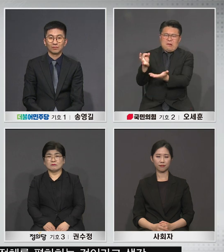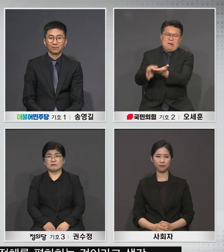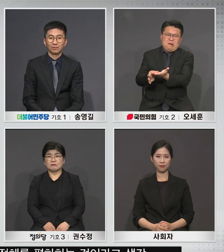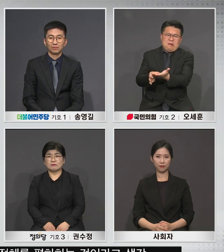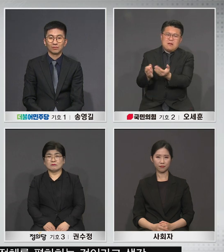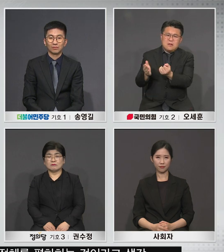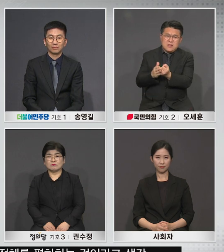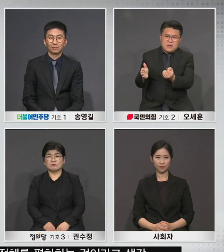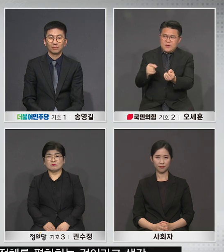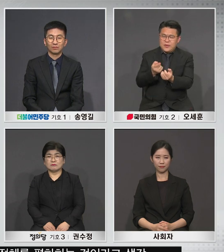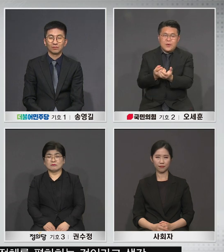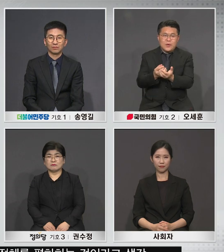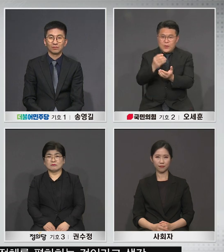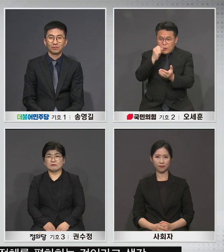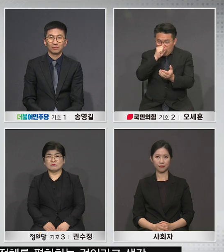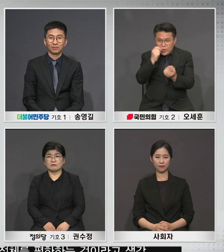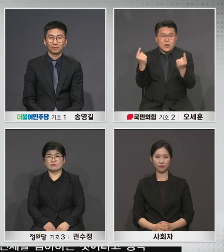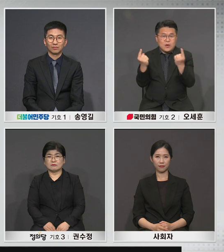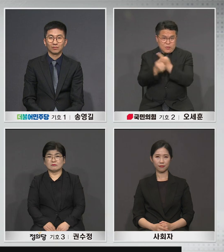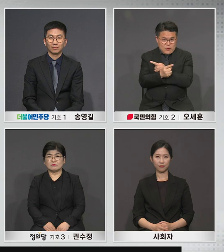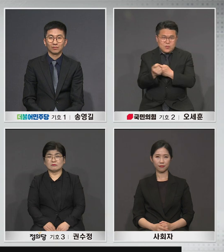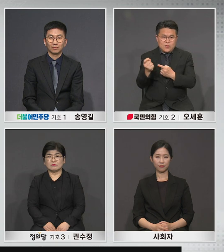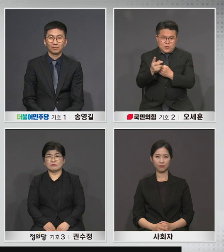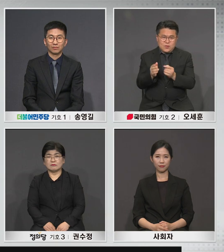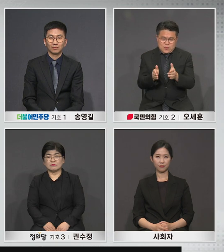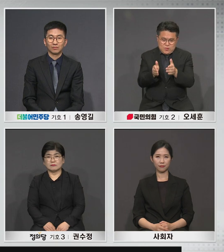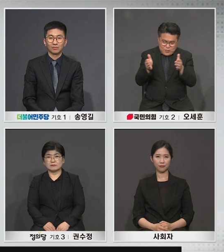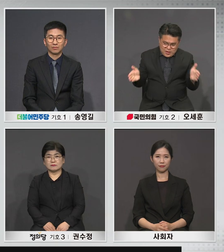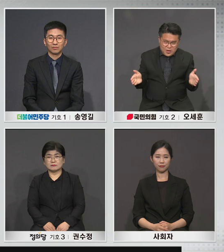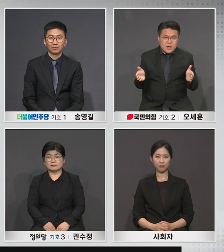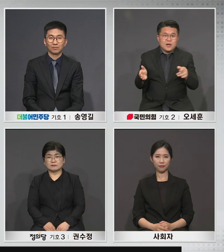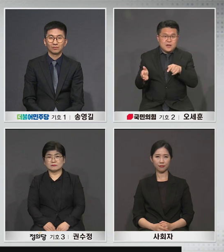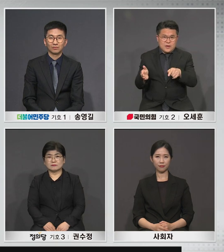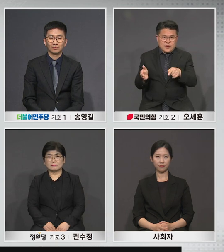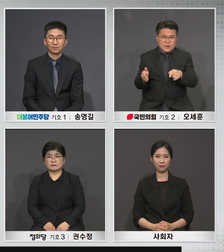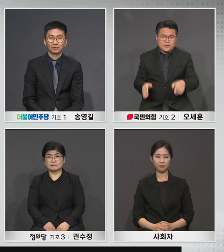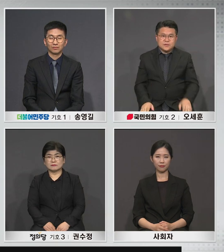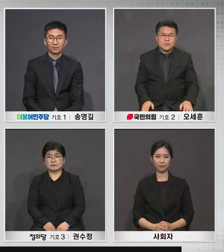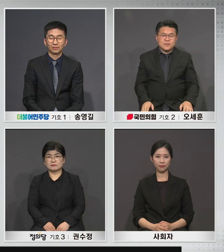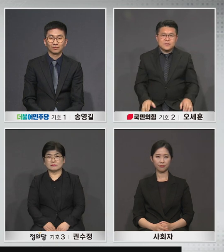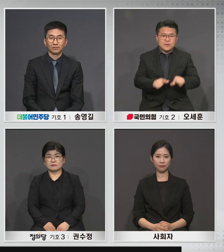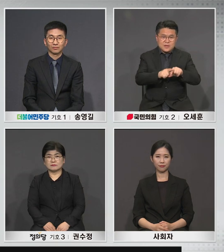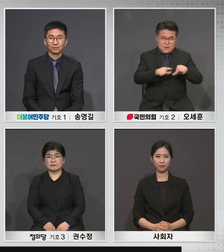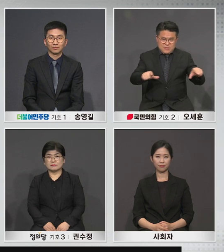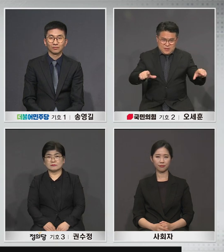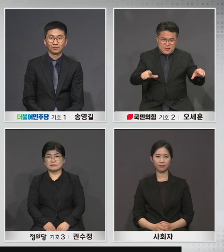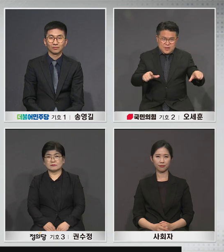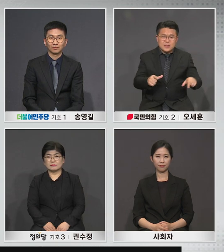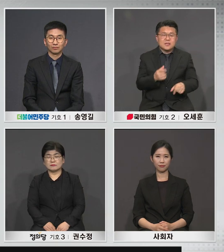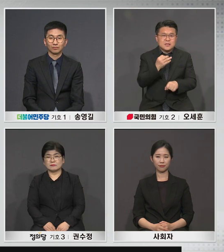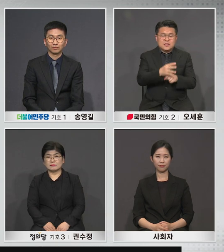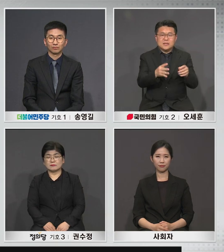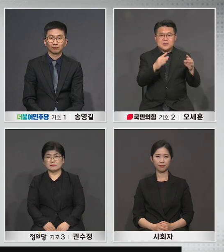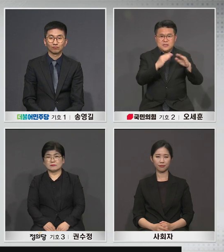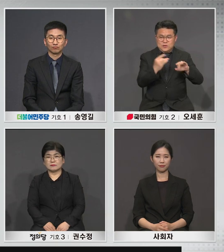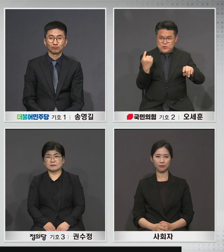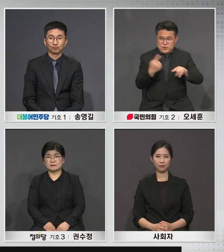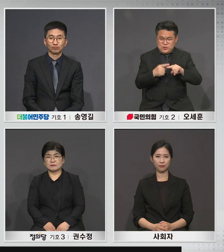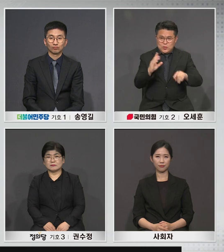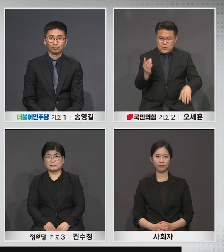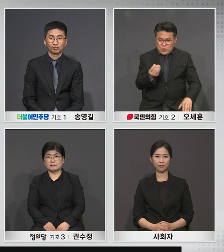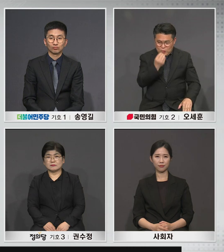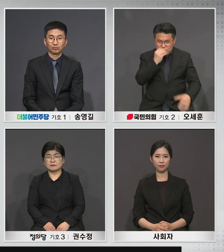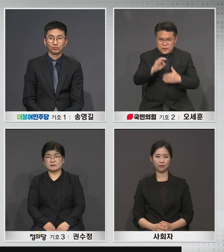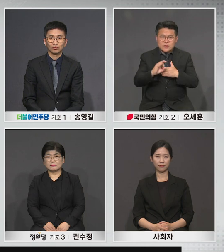그걸 고쳐서 기자재도 고급화하고 평수도 늘려서 분양주택과 같은 지뢰, 고급 임대주택을